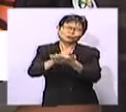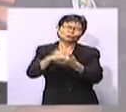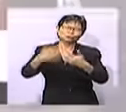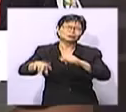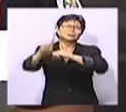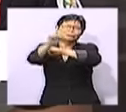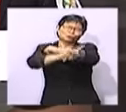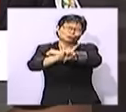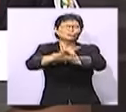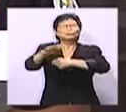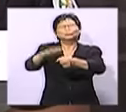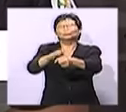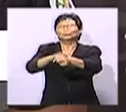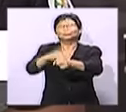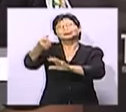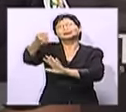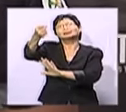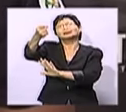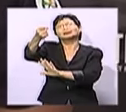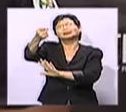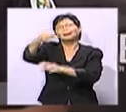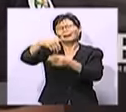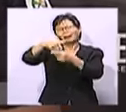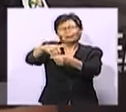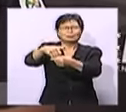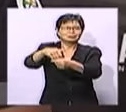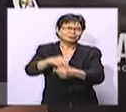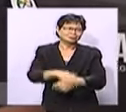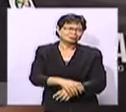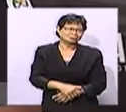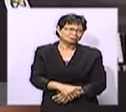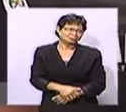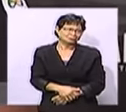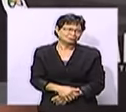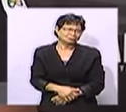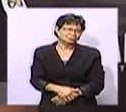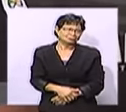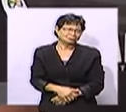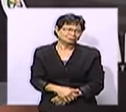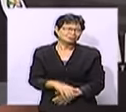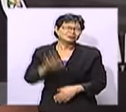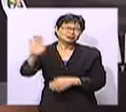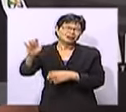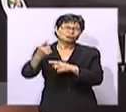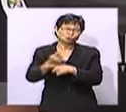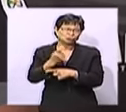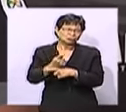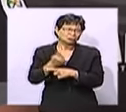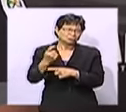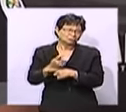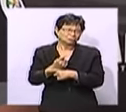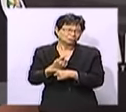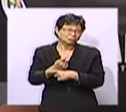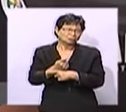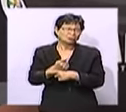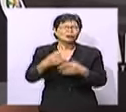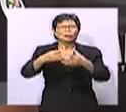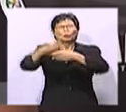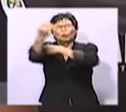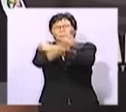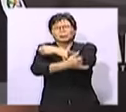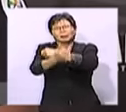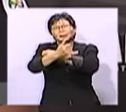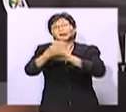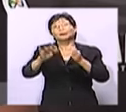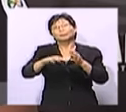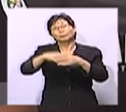cukuplah tu. Mesuspend dia punya allowance. Even dia punya training pun, kalau nak pergi overseas pun kita akan